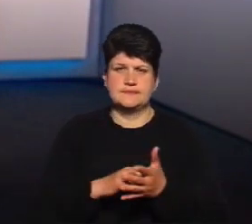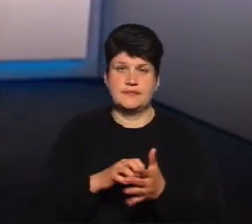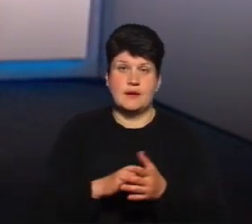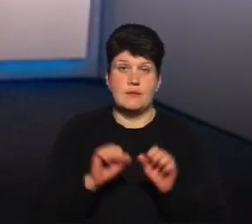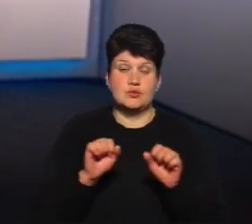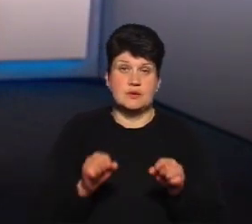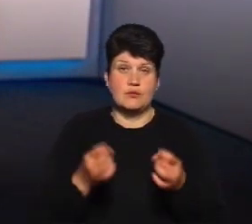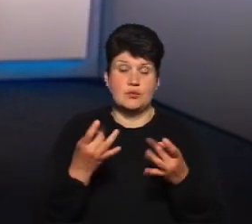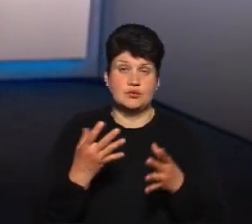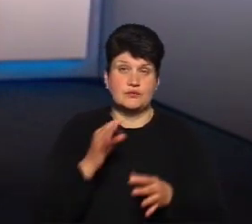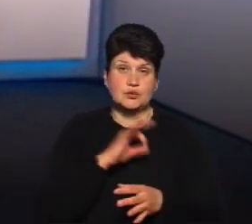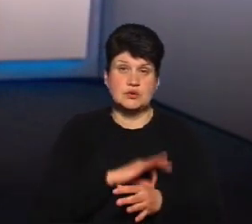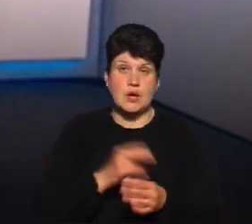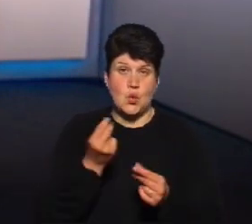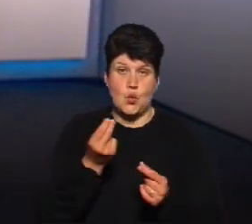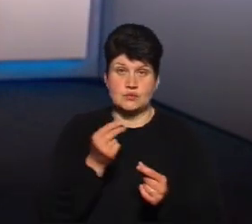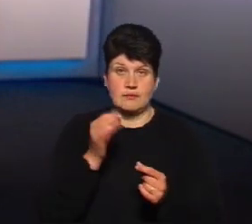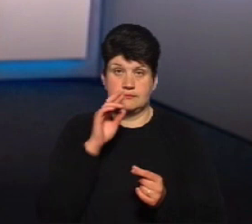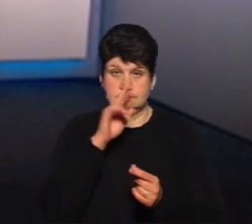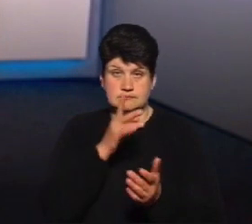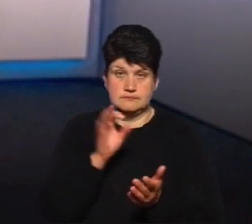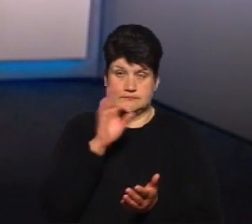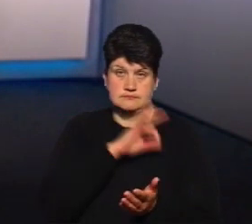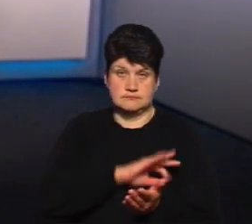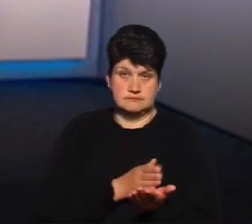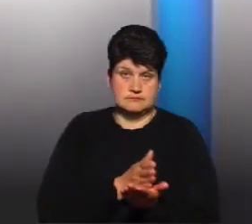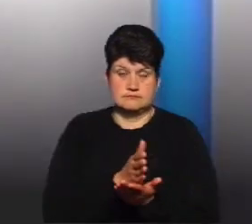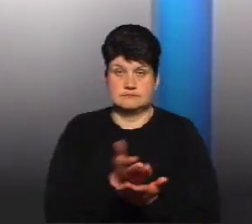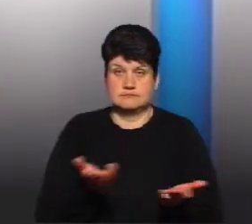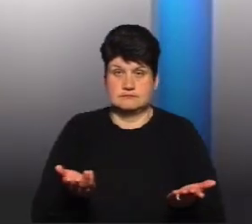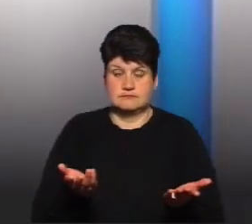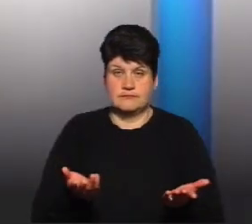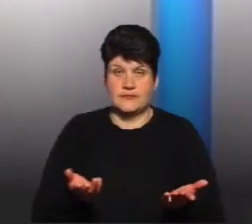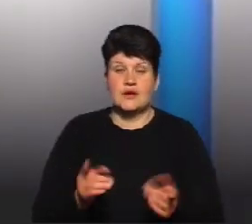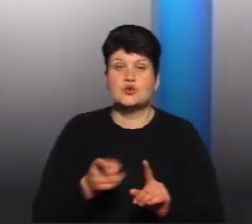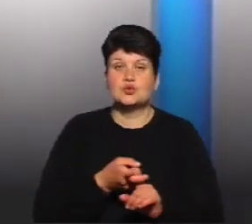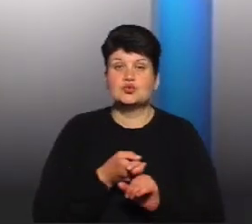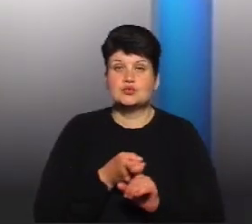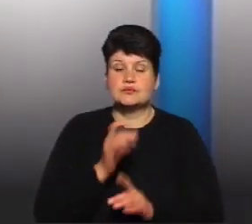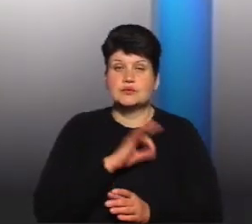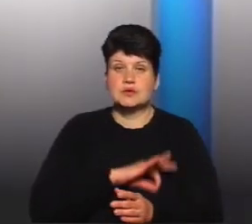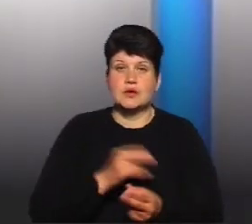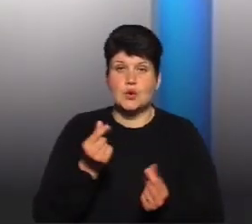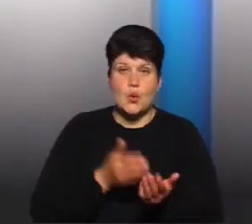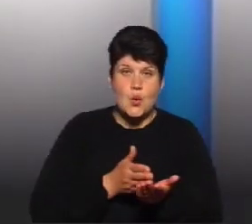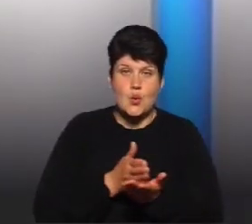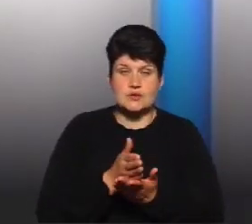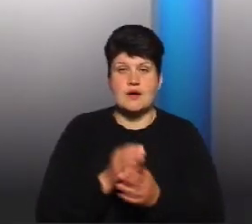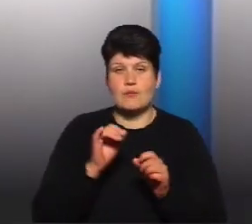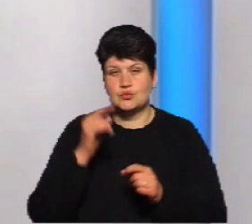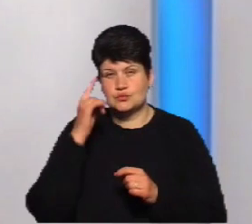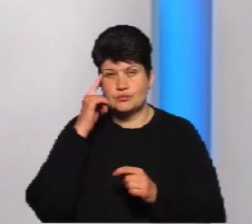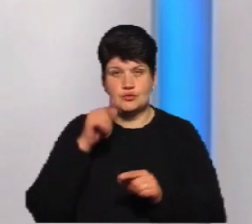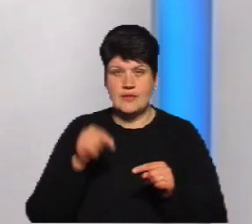коштів пішло не в тому напрямку? Ну, відносно освоєння коштів, я можу тільки здогадуватися, що не в тому